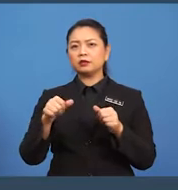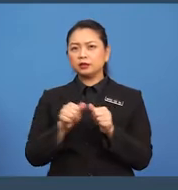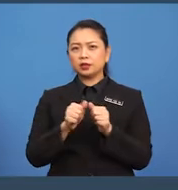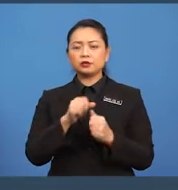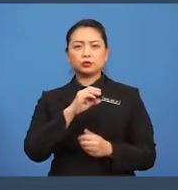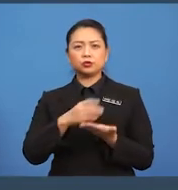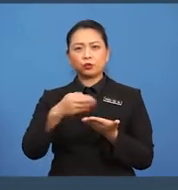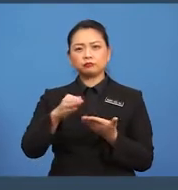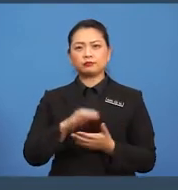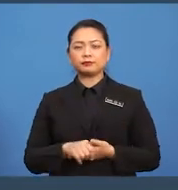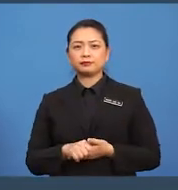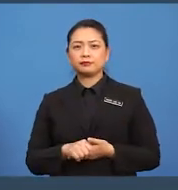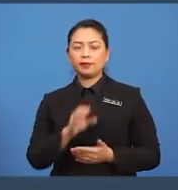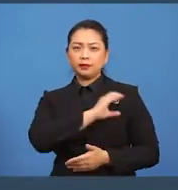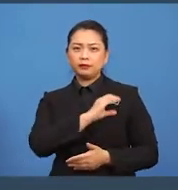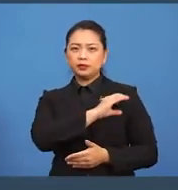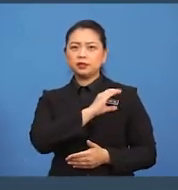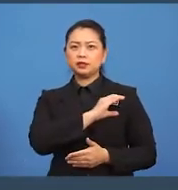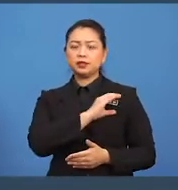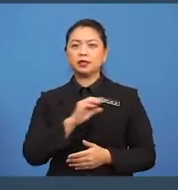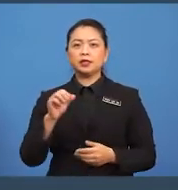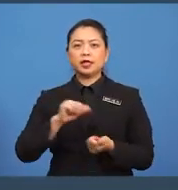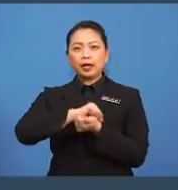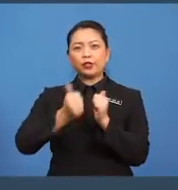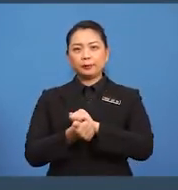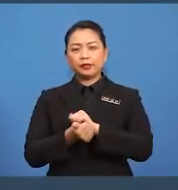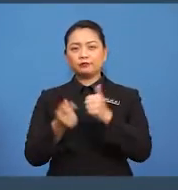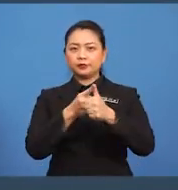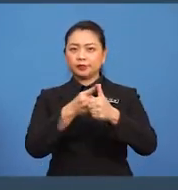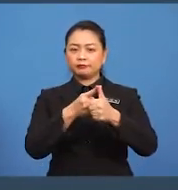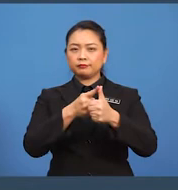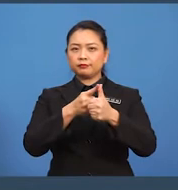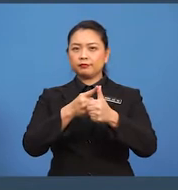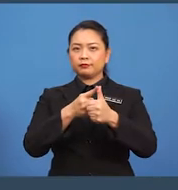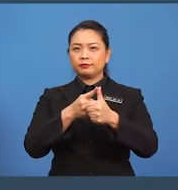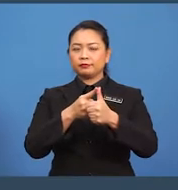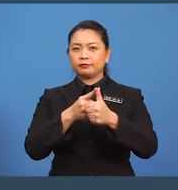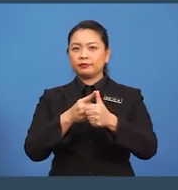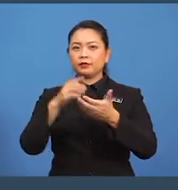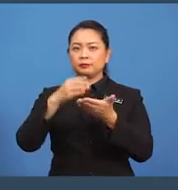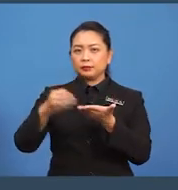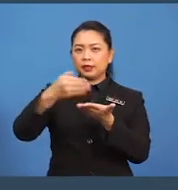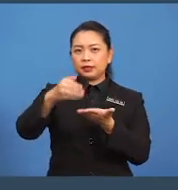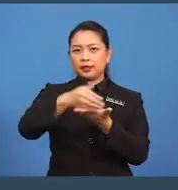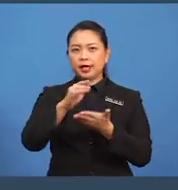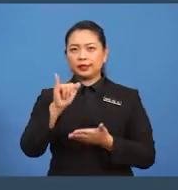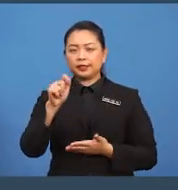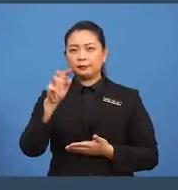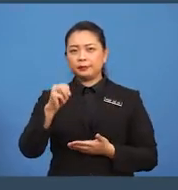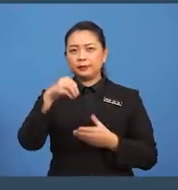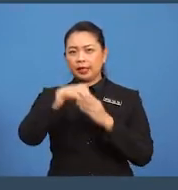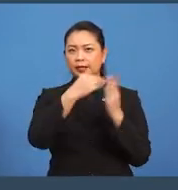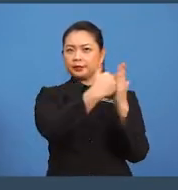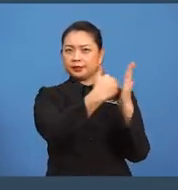ini? Ciri-ciri algoritma sort adalah, pertama, sort merupakan proses mengisih item-item